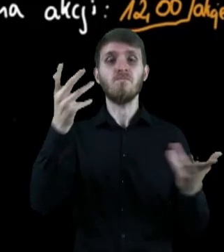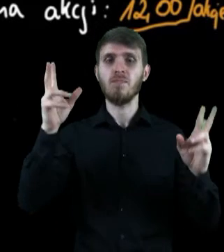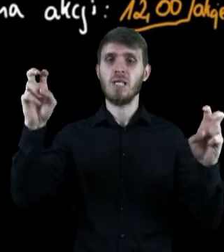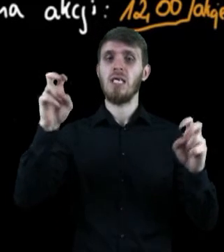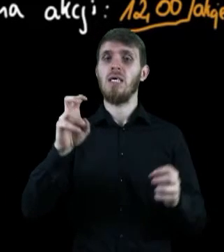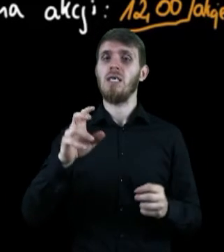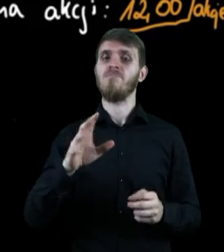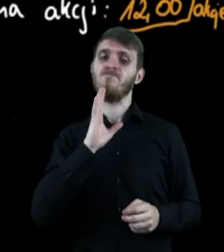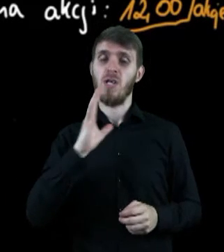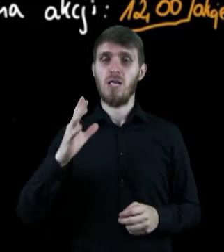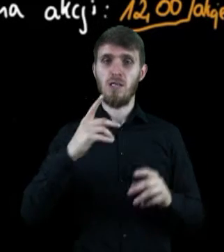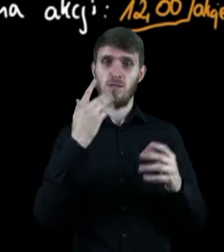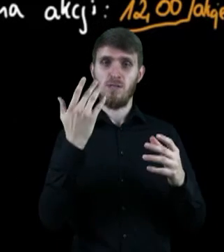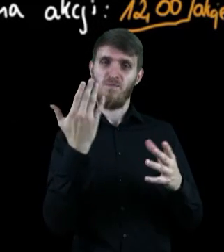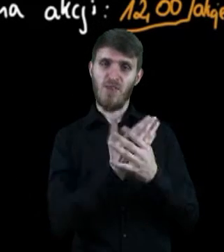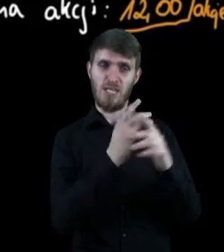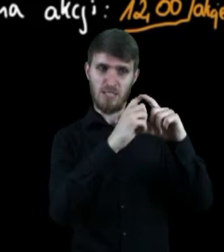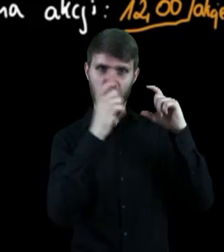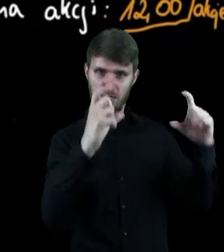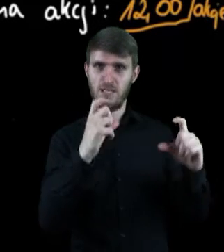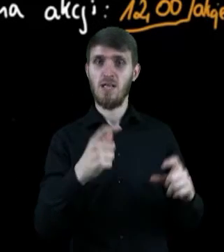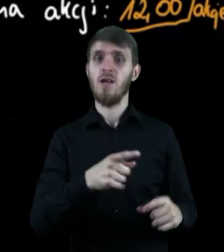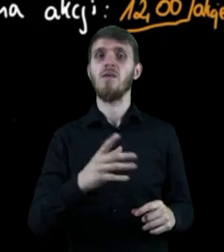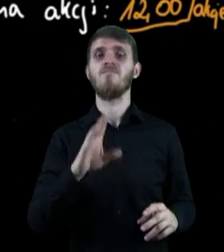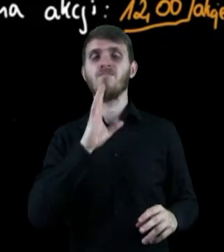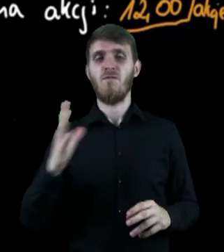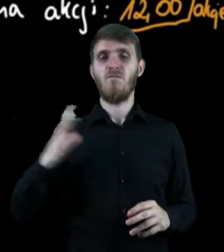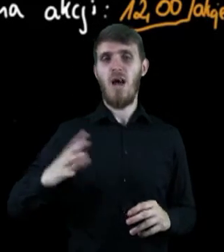215 tysięcy złotych.